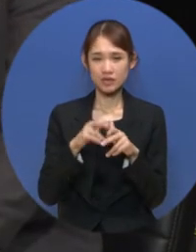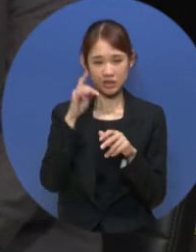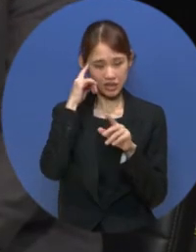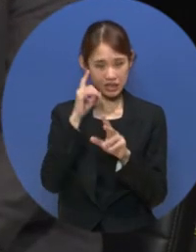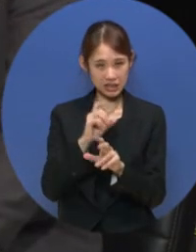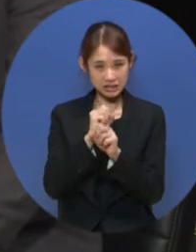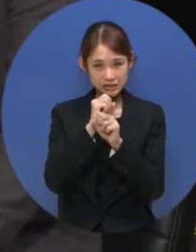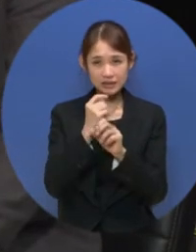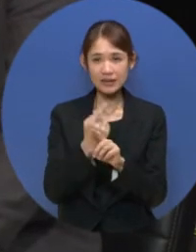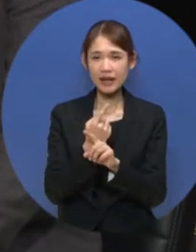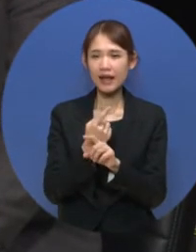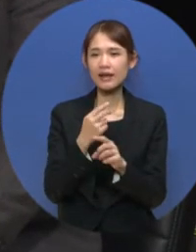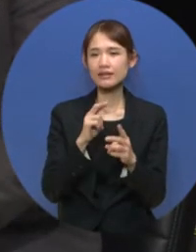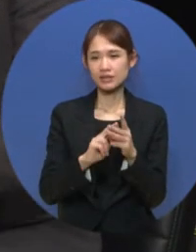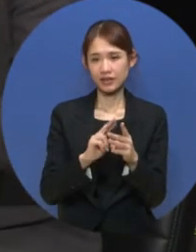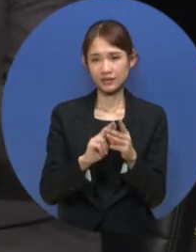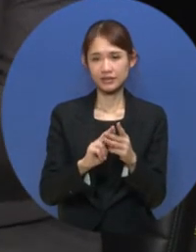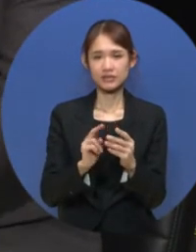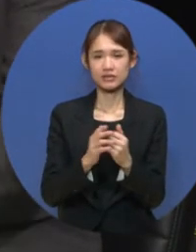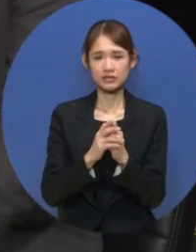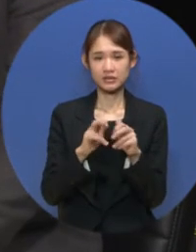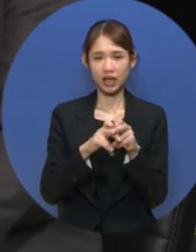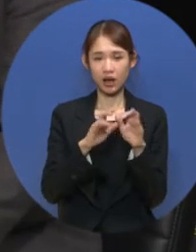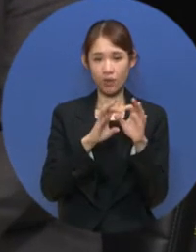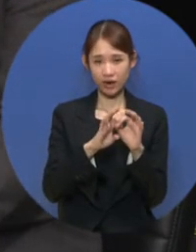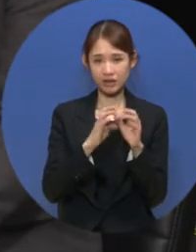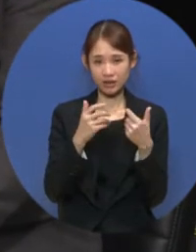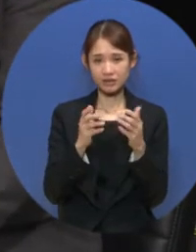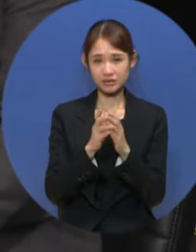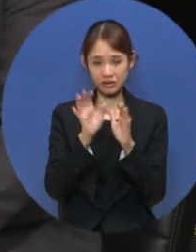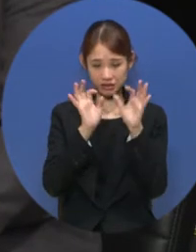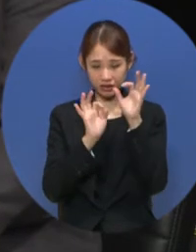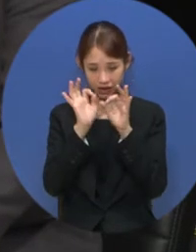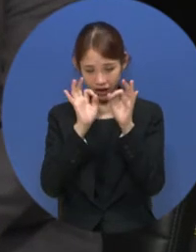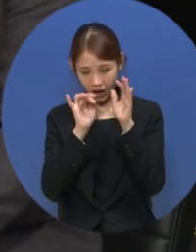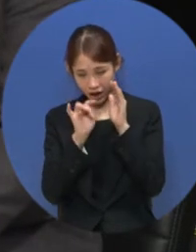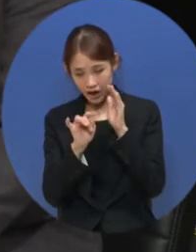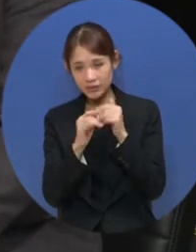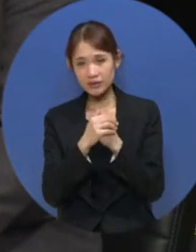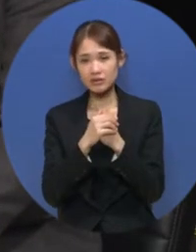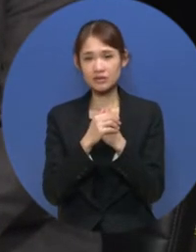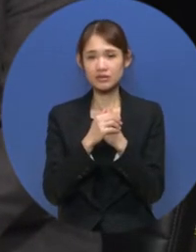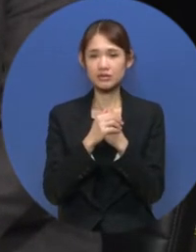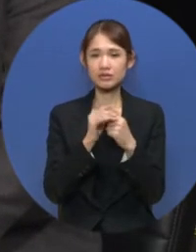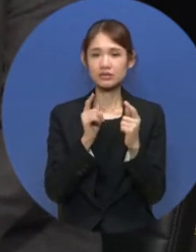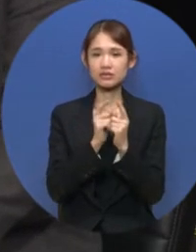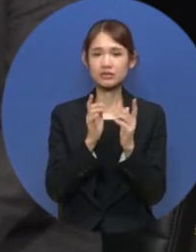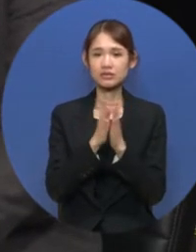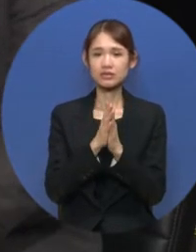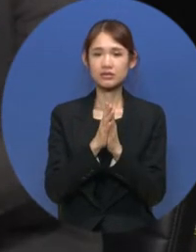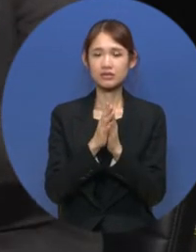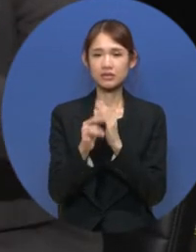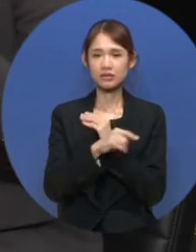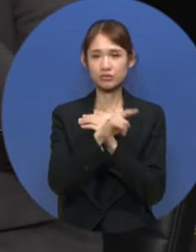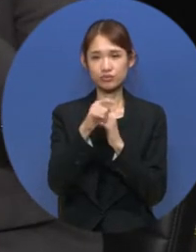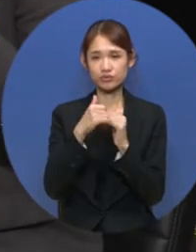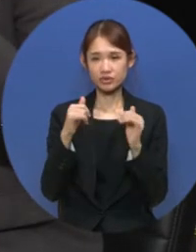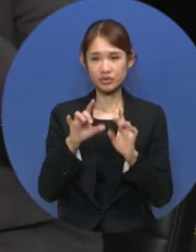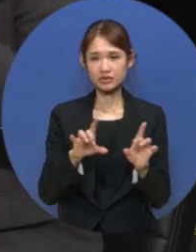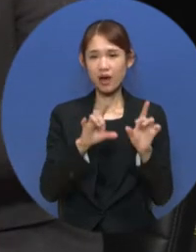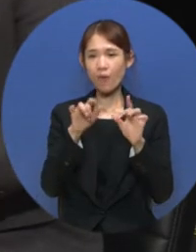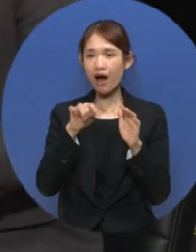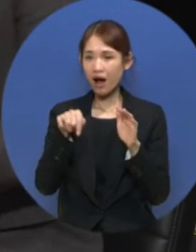센터 그리고 이제 그 장애인 관련된 또 단체들을 이제 찾아뵈면서 실제로 이제 이분들이 생활